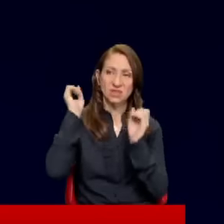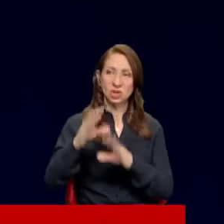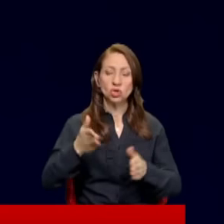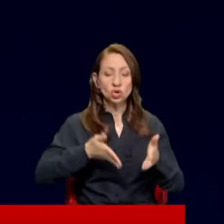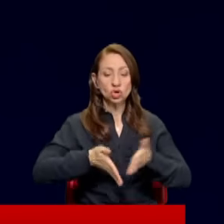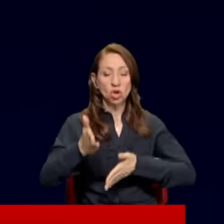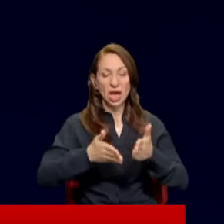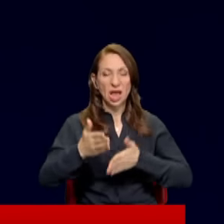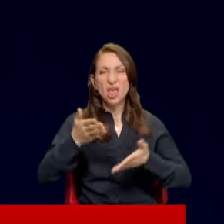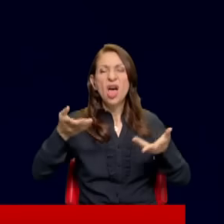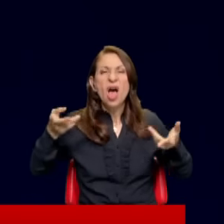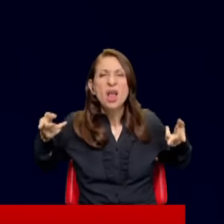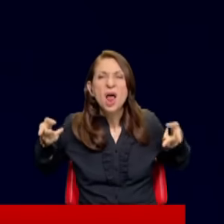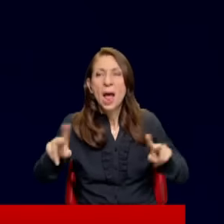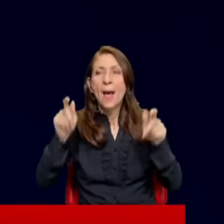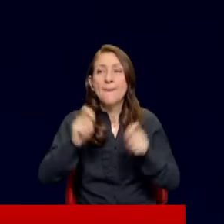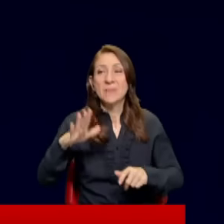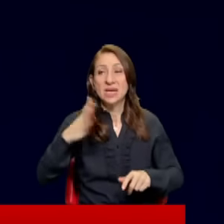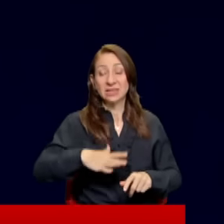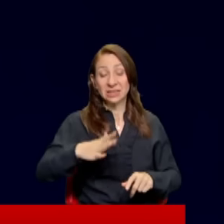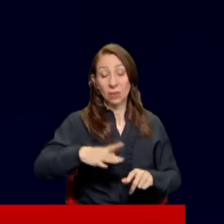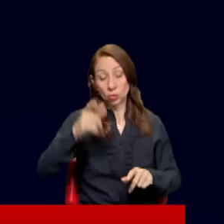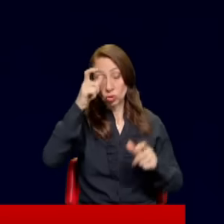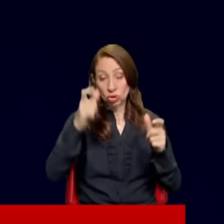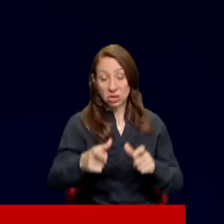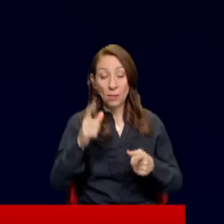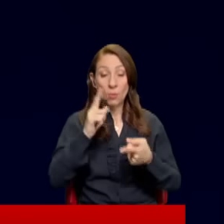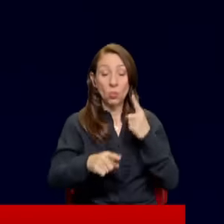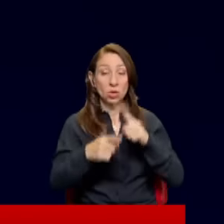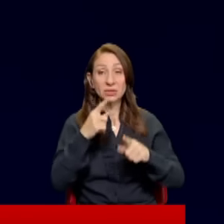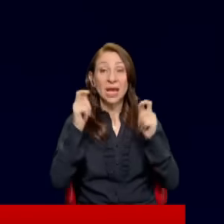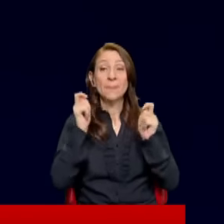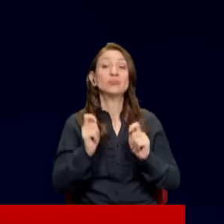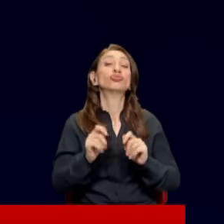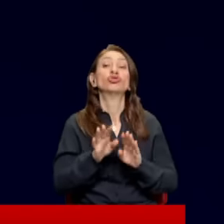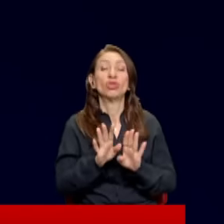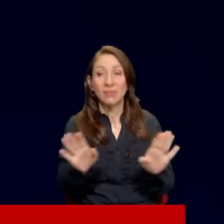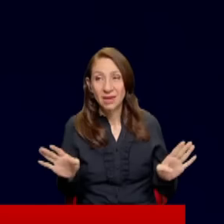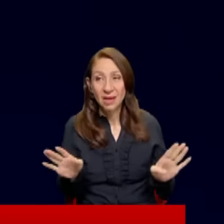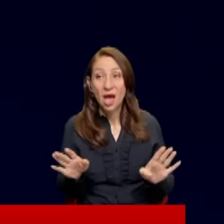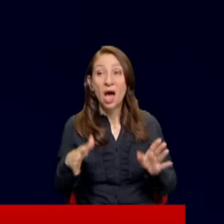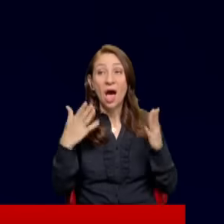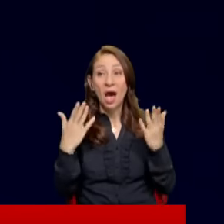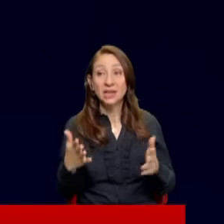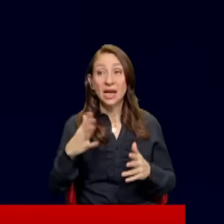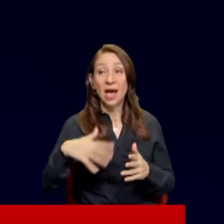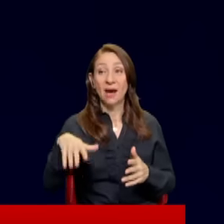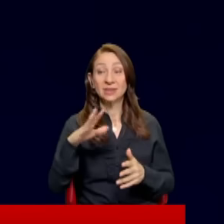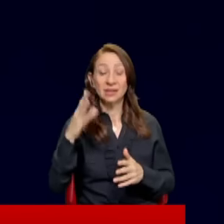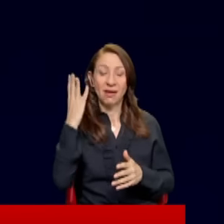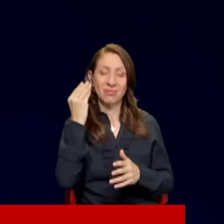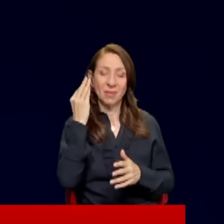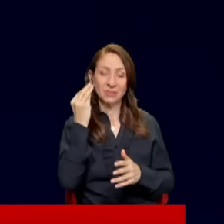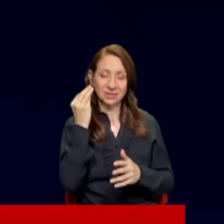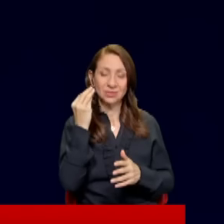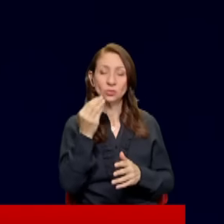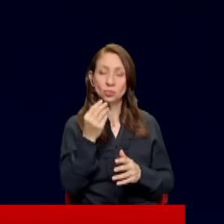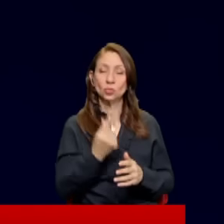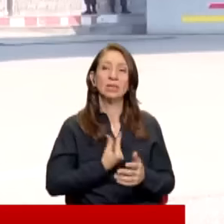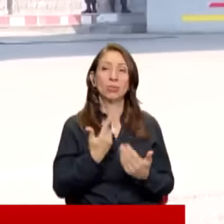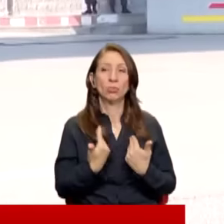sokakları kan gölüne çevirerek bu ülkede siyaset yapılmayacağını artık herkesin anlamasını